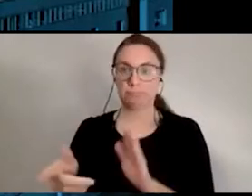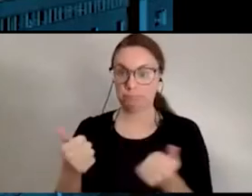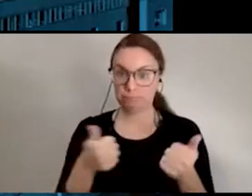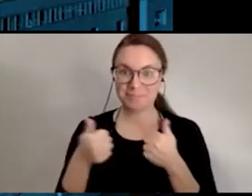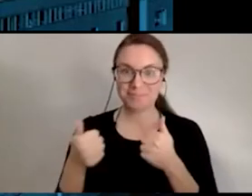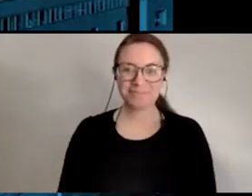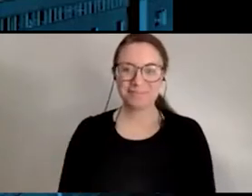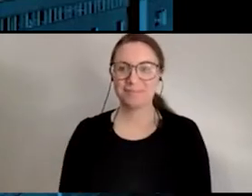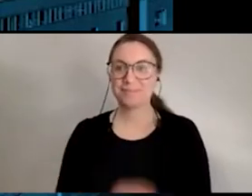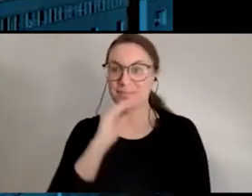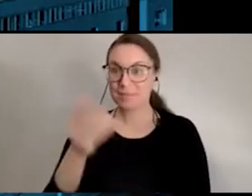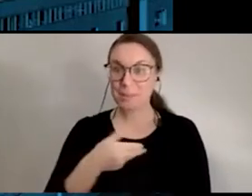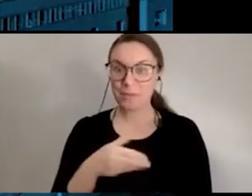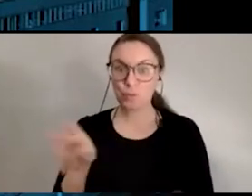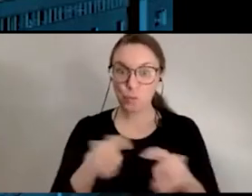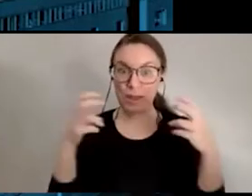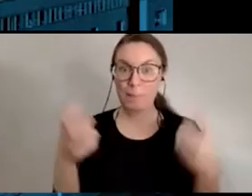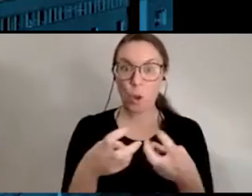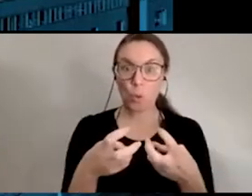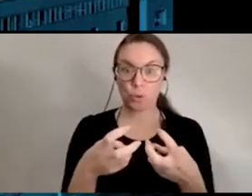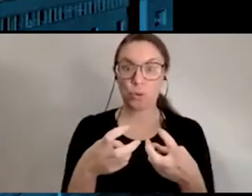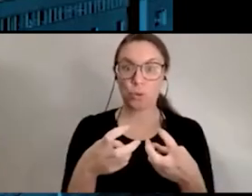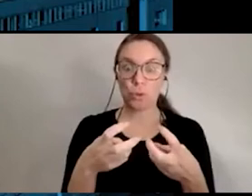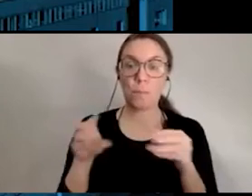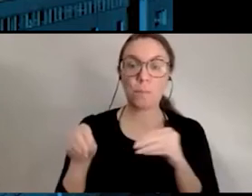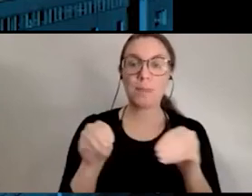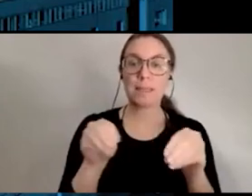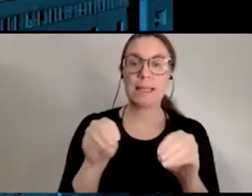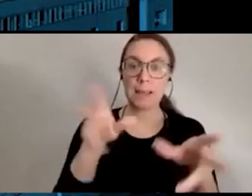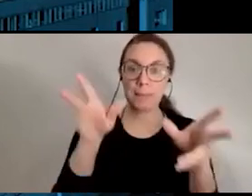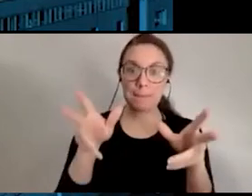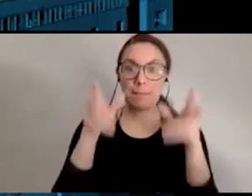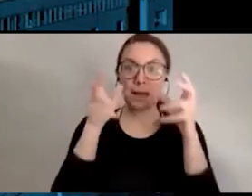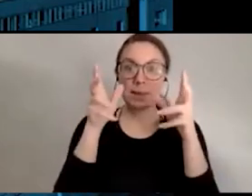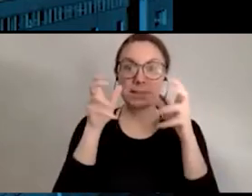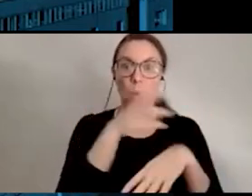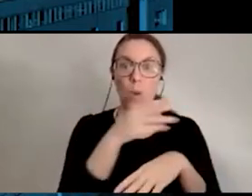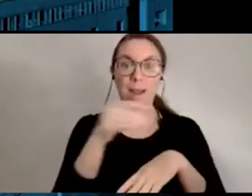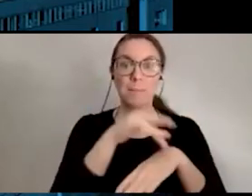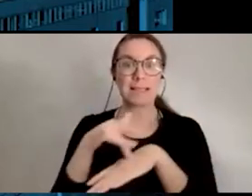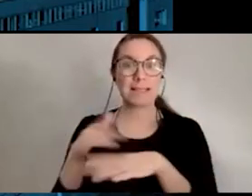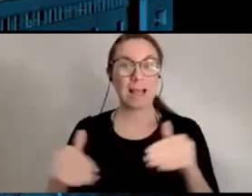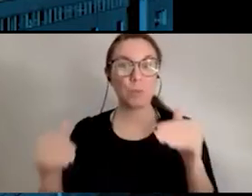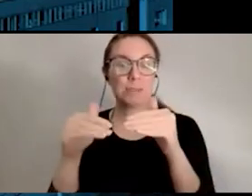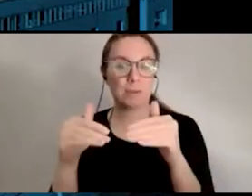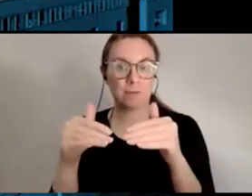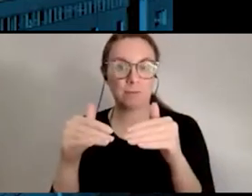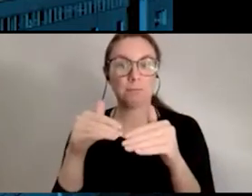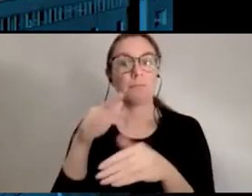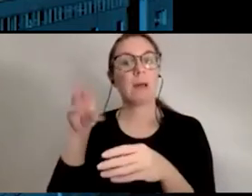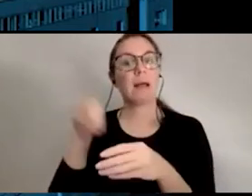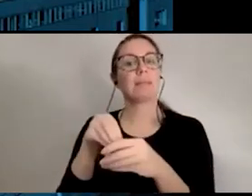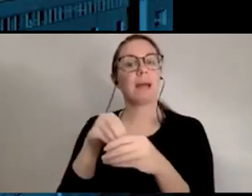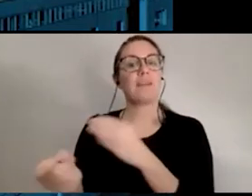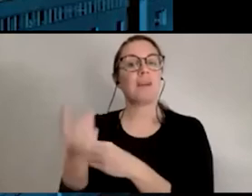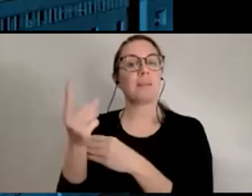Bienvenue à la table ronde mobilité, perception et pratiques inclusives qui s'inscrit au sein de l'événement La France